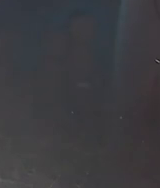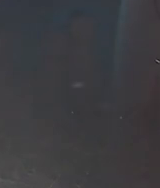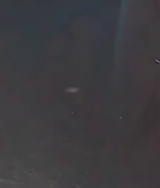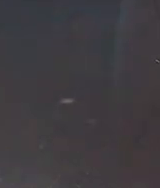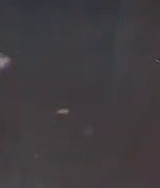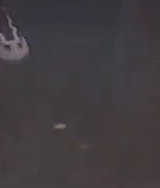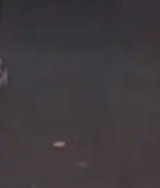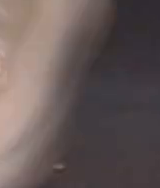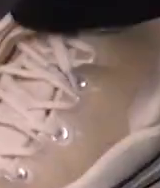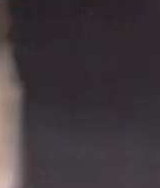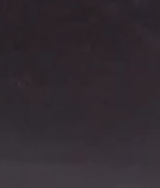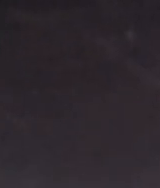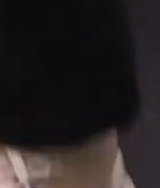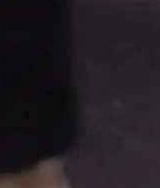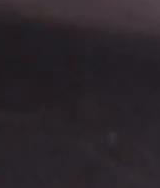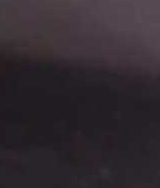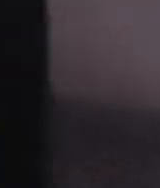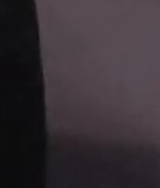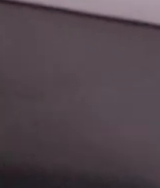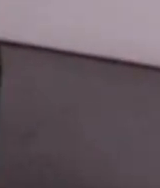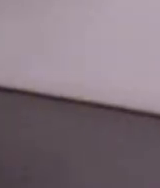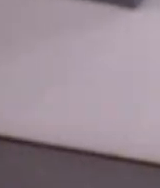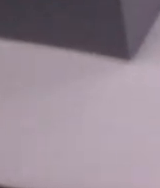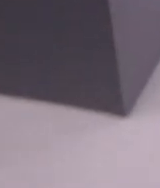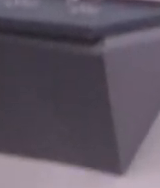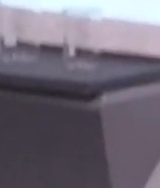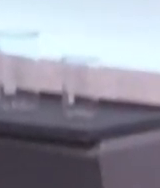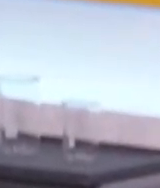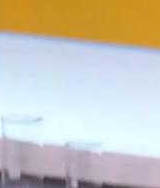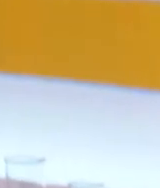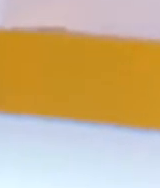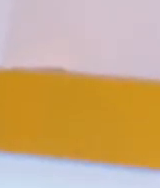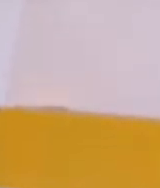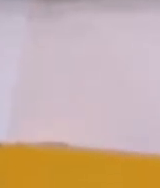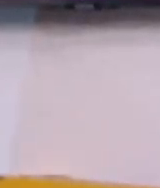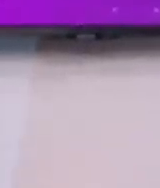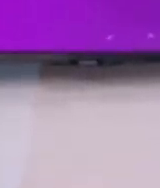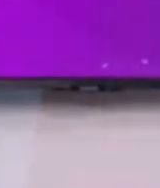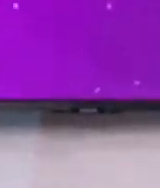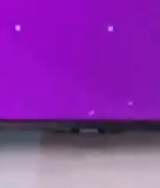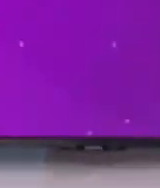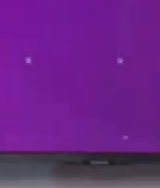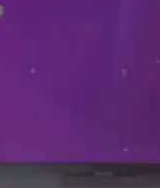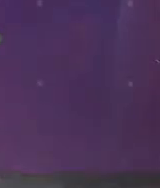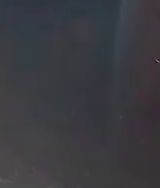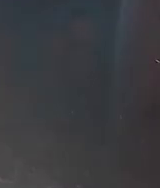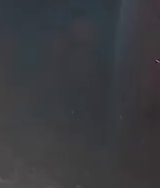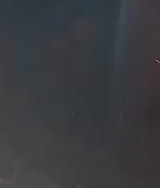Lompat ke kiri, lompat ke kanan, pusingkan